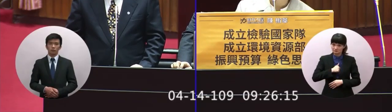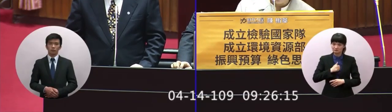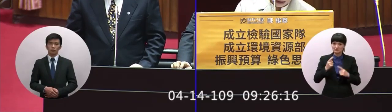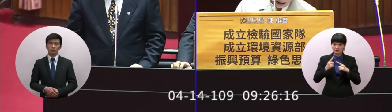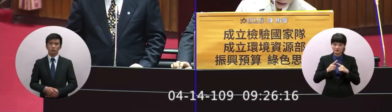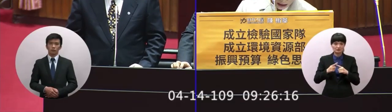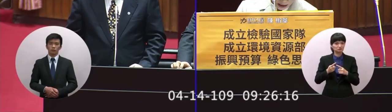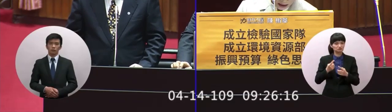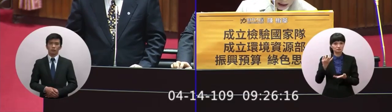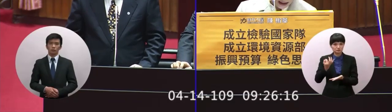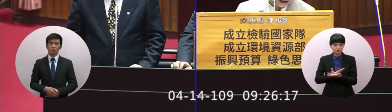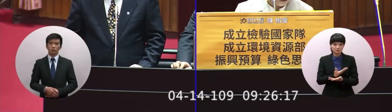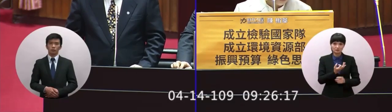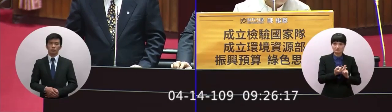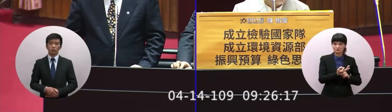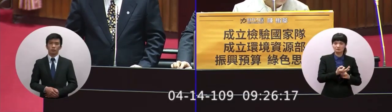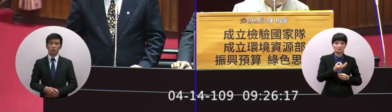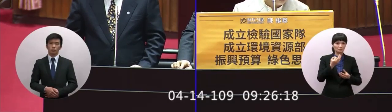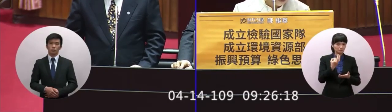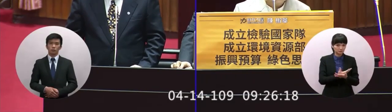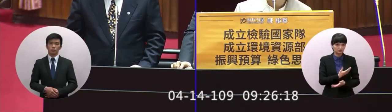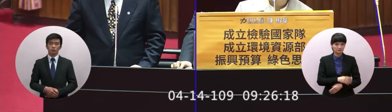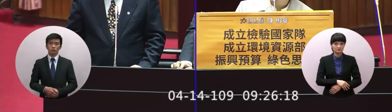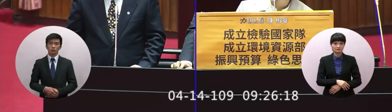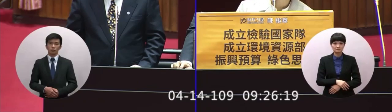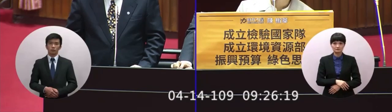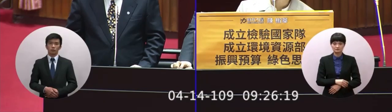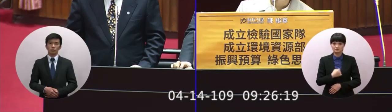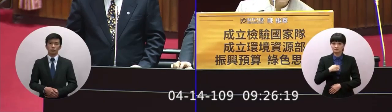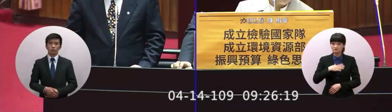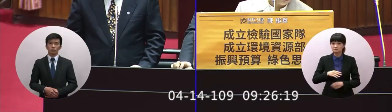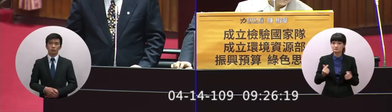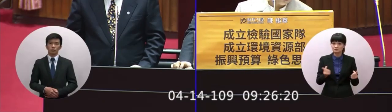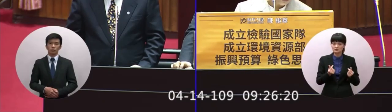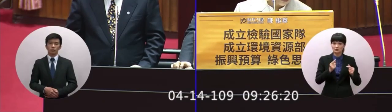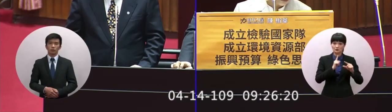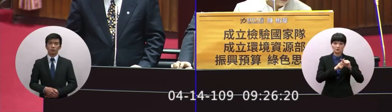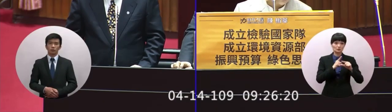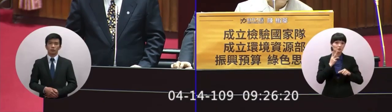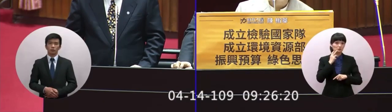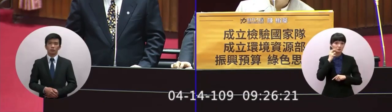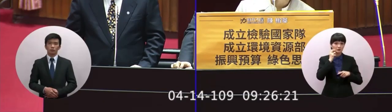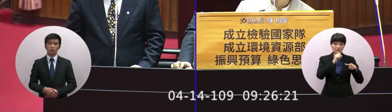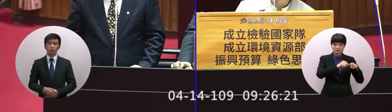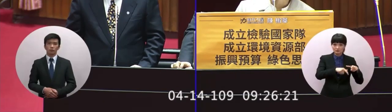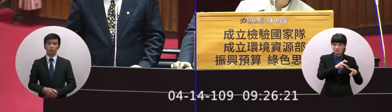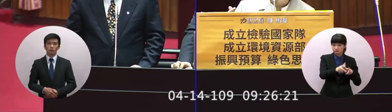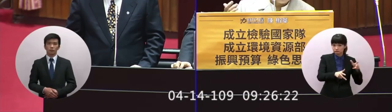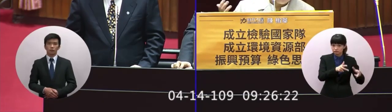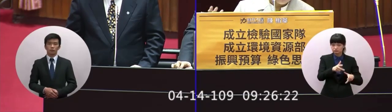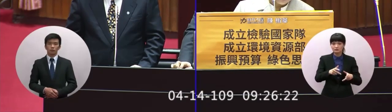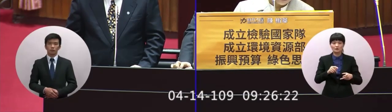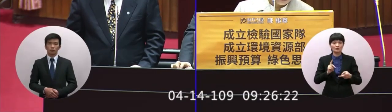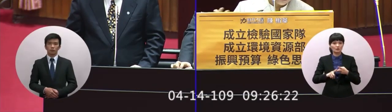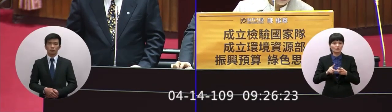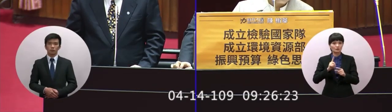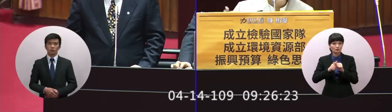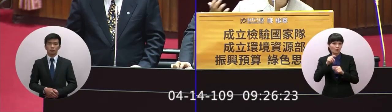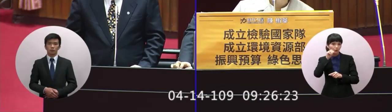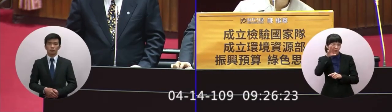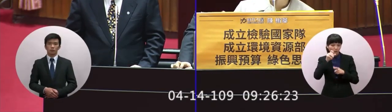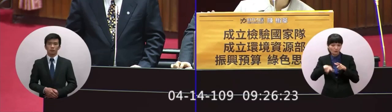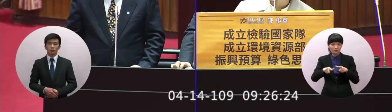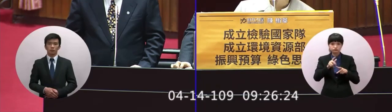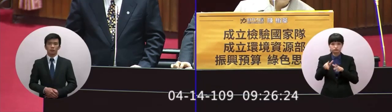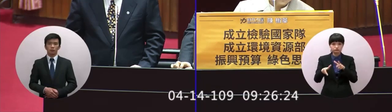了哈。那我们知道现在的产业，譬如说中钢、中隆这些炼钢业他们的生产